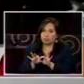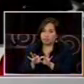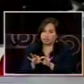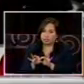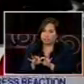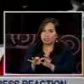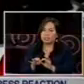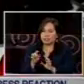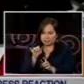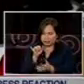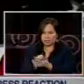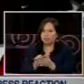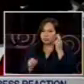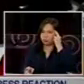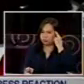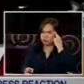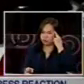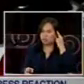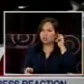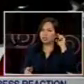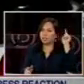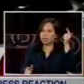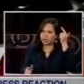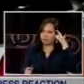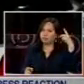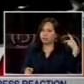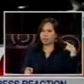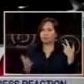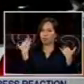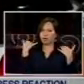the government has for even existing.